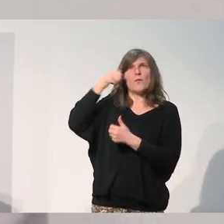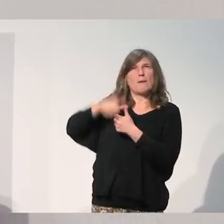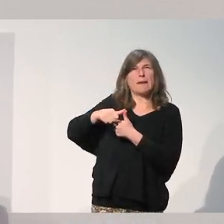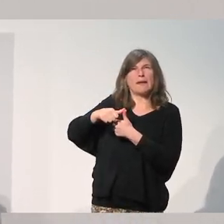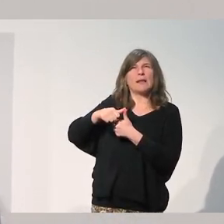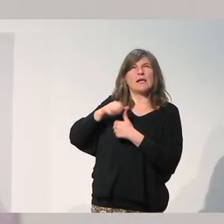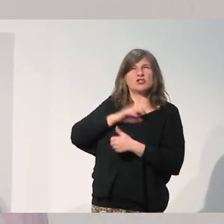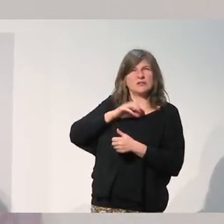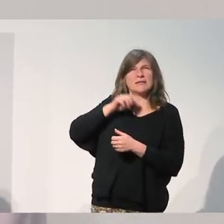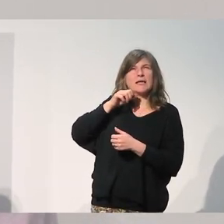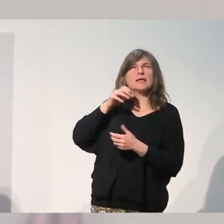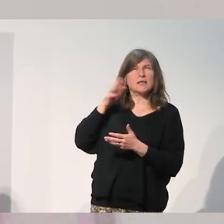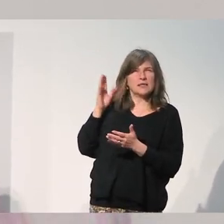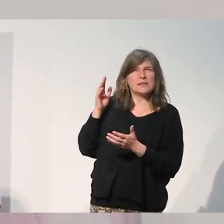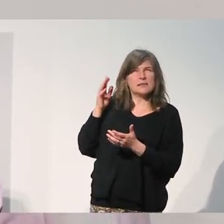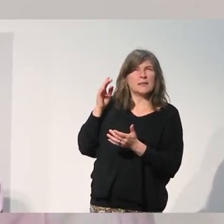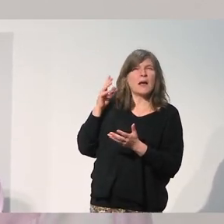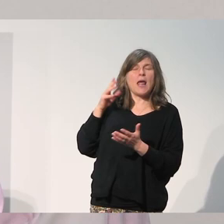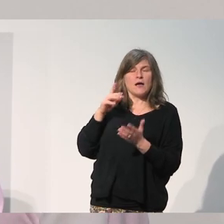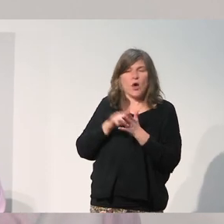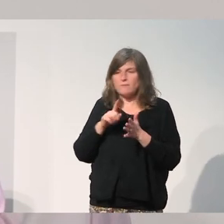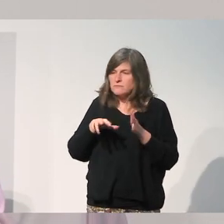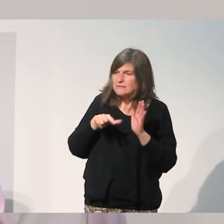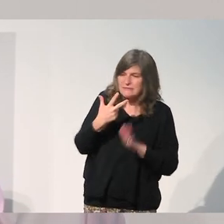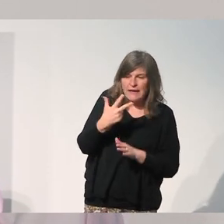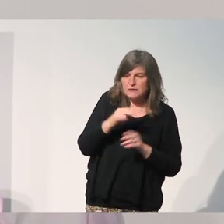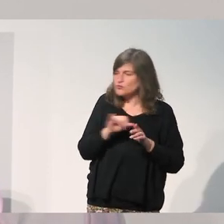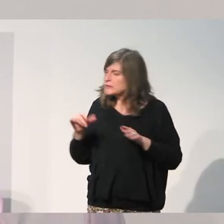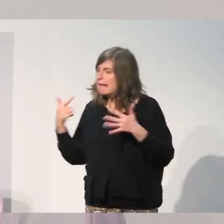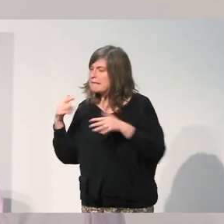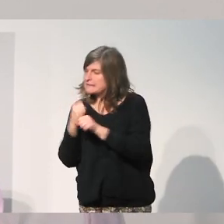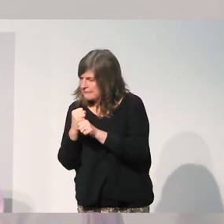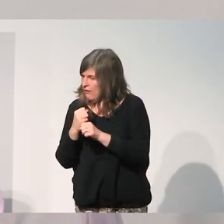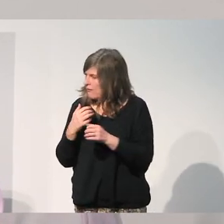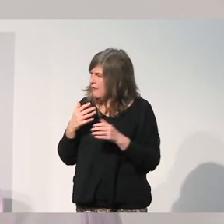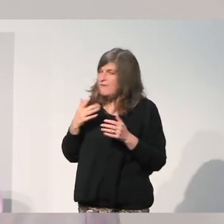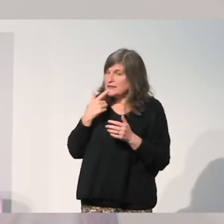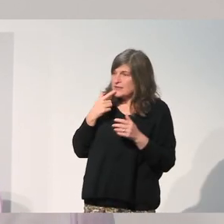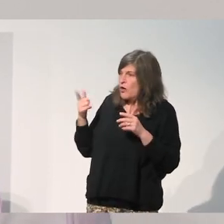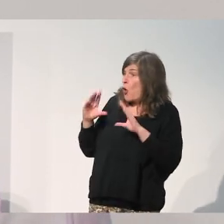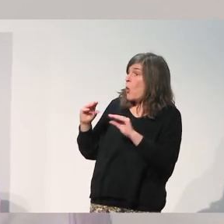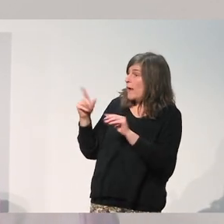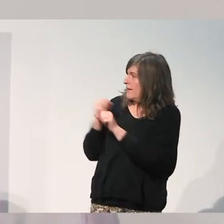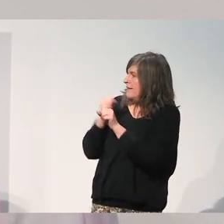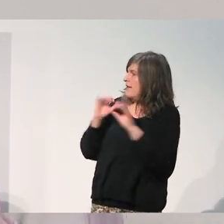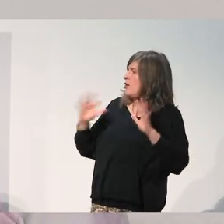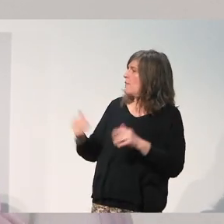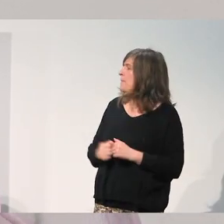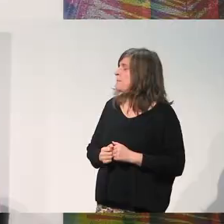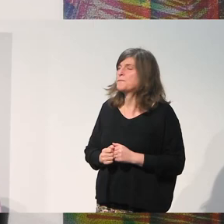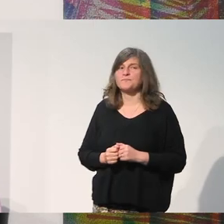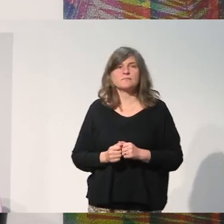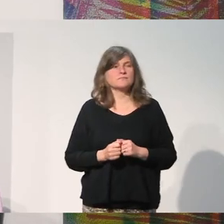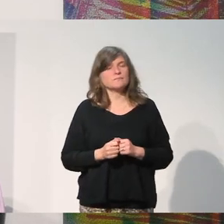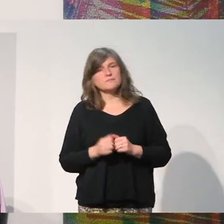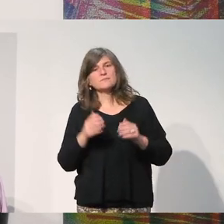voilà, dans l'ordre de mes 13 ans à mes 17 ans » Comment est-ce que très concrètement vous avez travaillé ce texte ? Peut-être